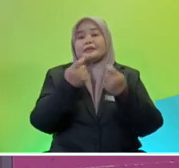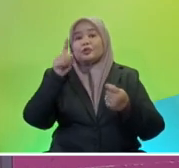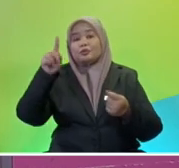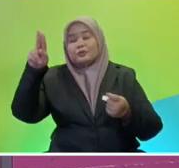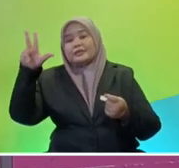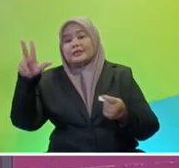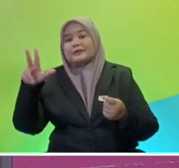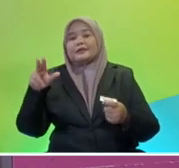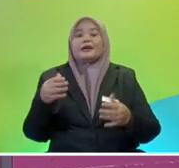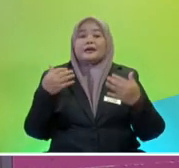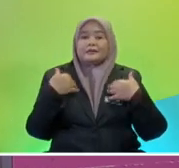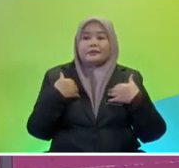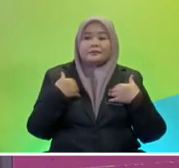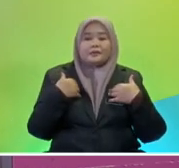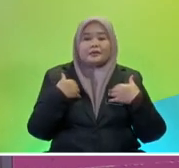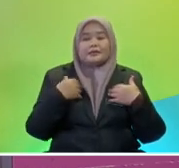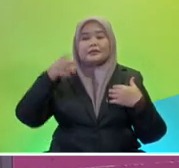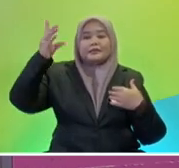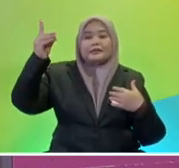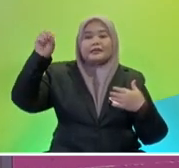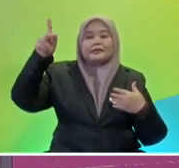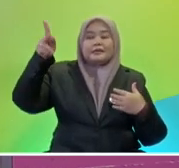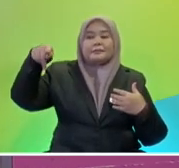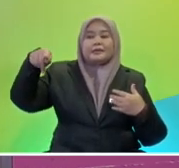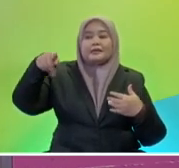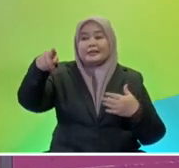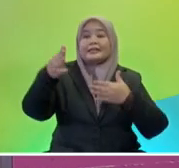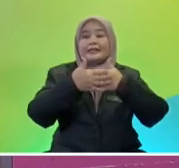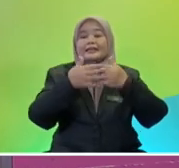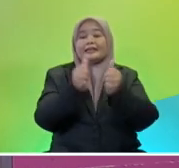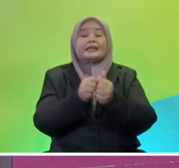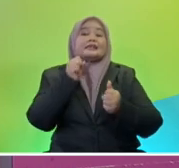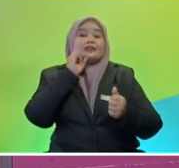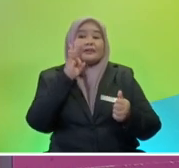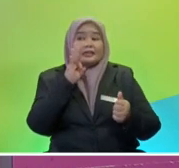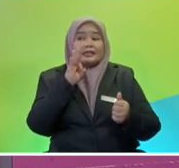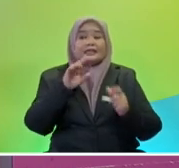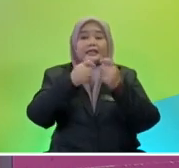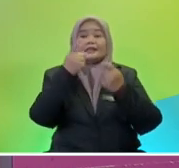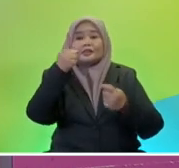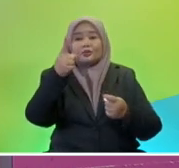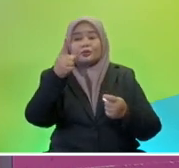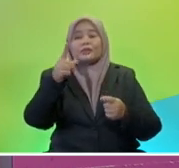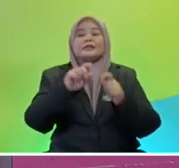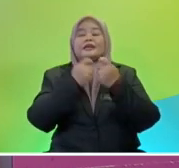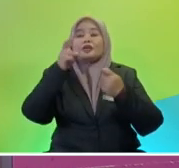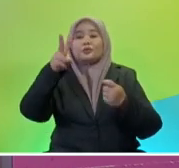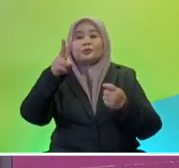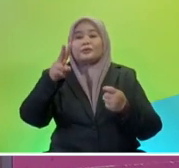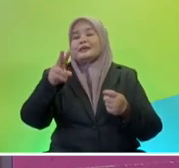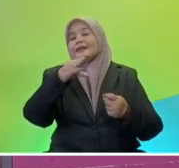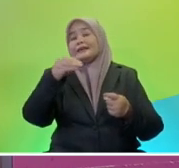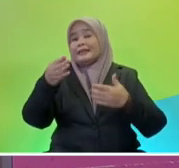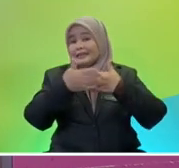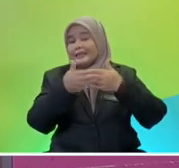sama kita di studio ini adalah di SKP yang berkaitan dengan Syafiq card di SKP TK Islam tingkatan satu tingkatan 2 dan yang